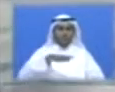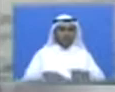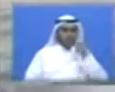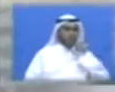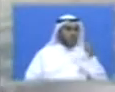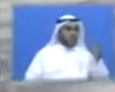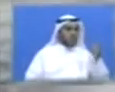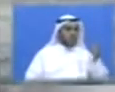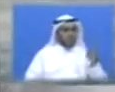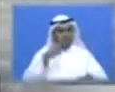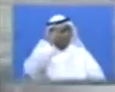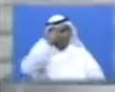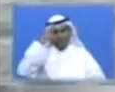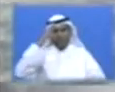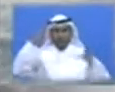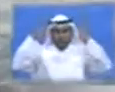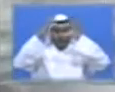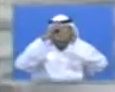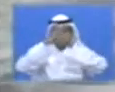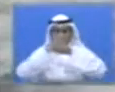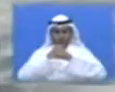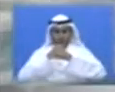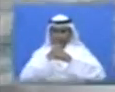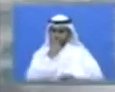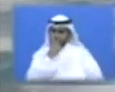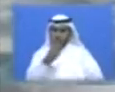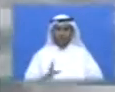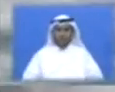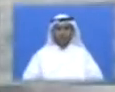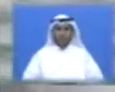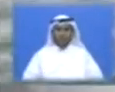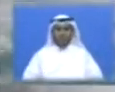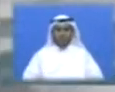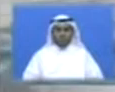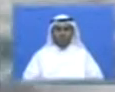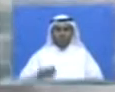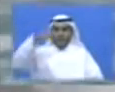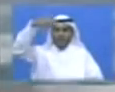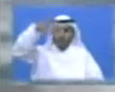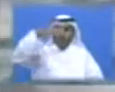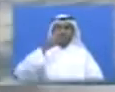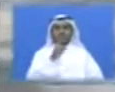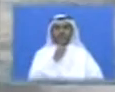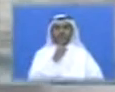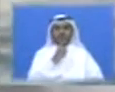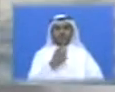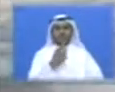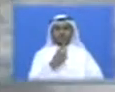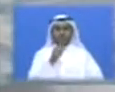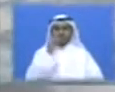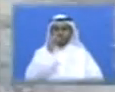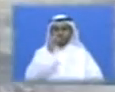في الوقت الليل في الفترة المسائية ما راح يكون باين، وتقريبا راح يكون مغمور